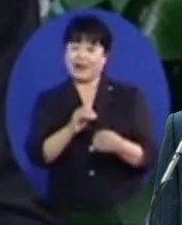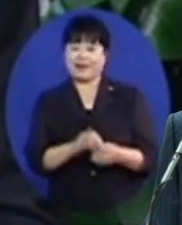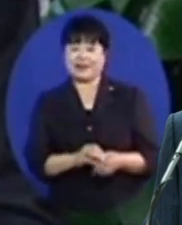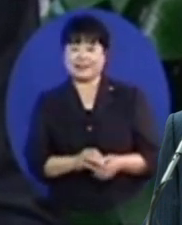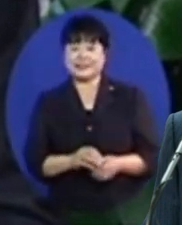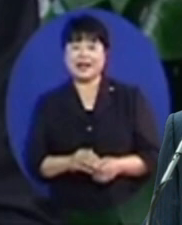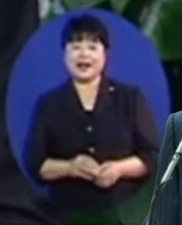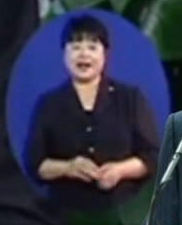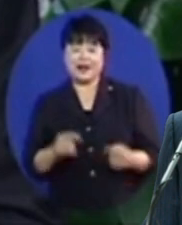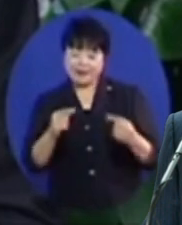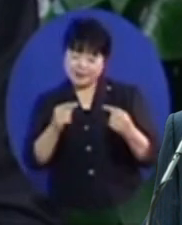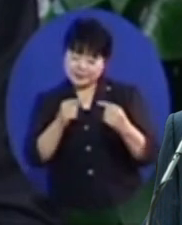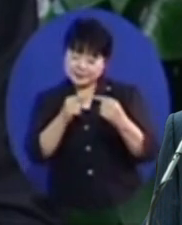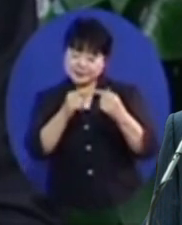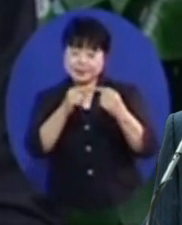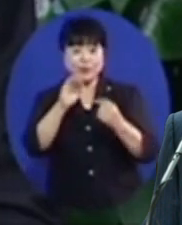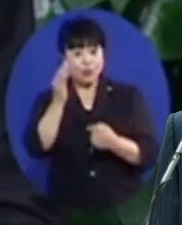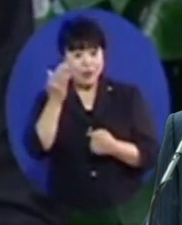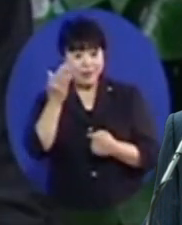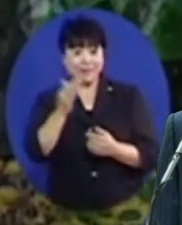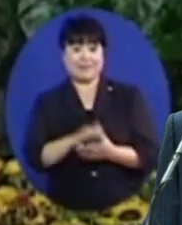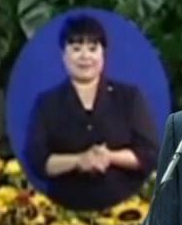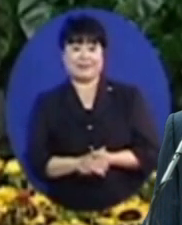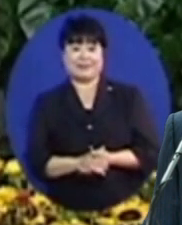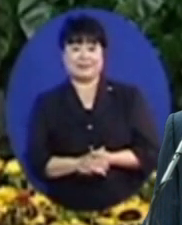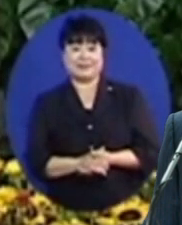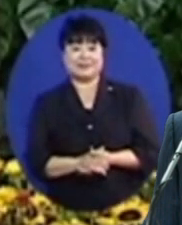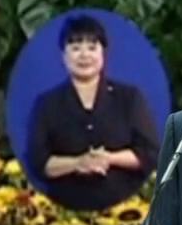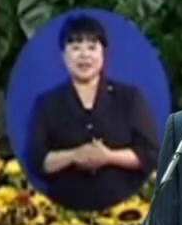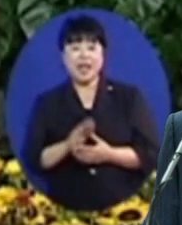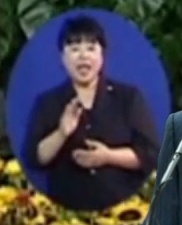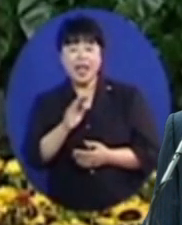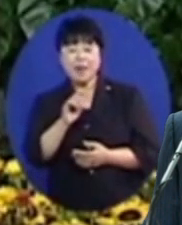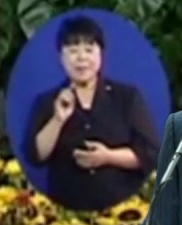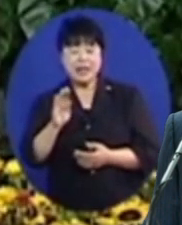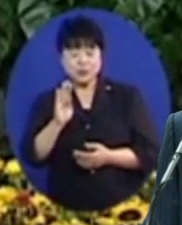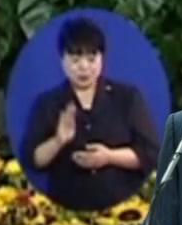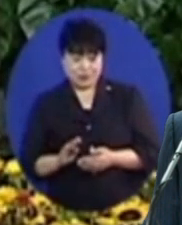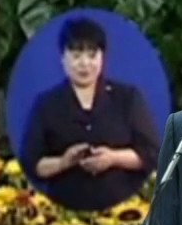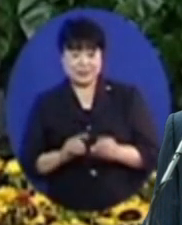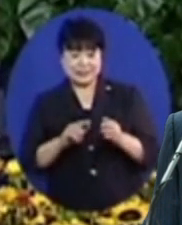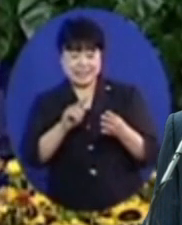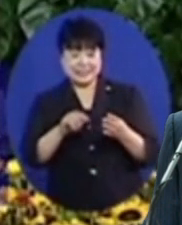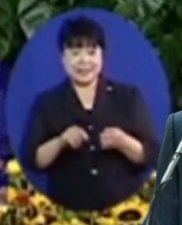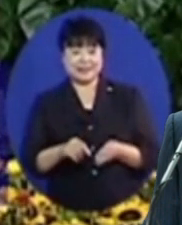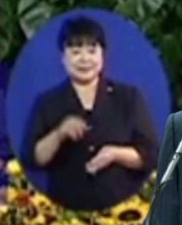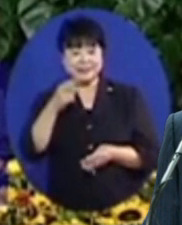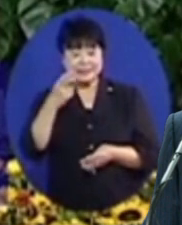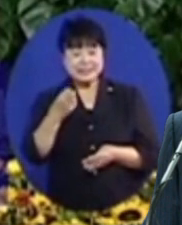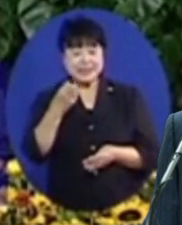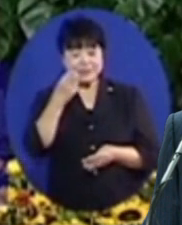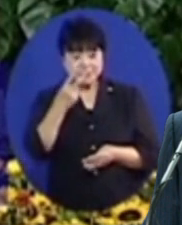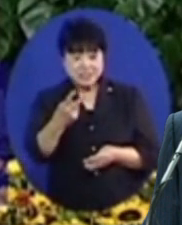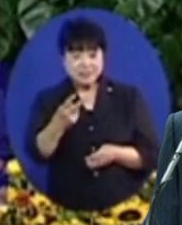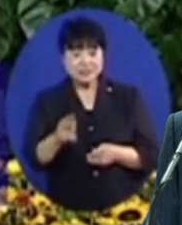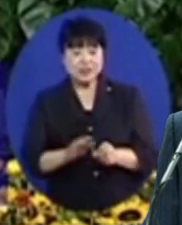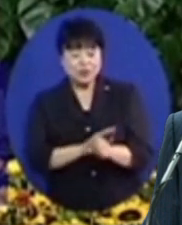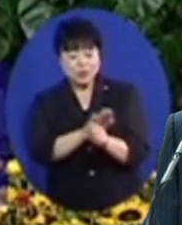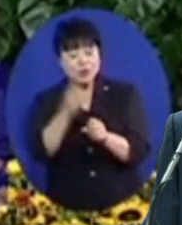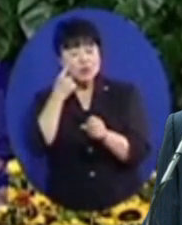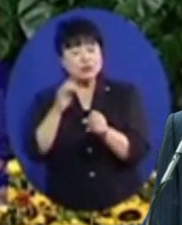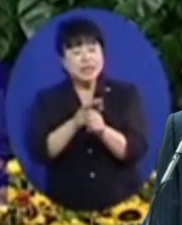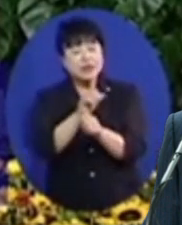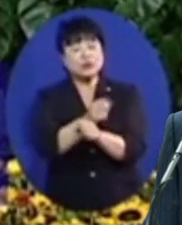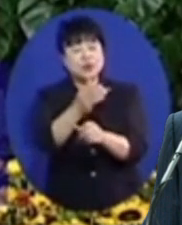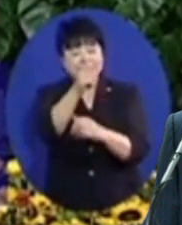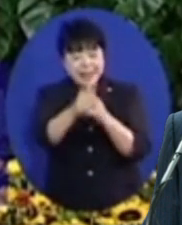하고 나아야 되는 것입니다. 에베소 4장 32절에 서로 친절하게 하며 불쌍히 여기며 서로